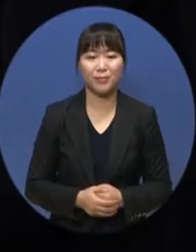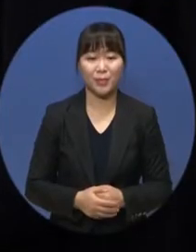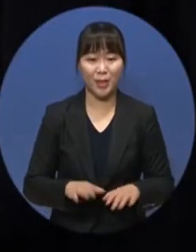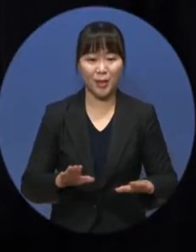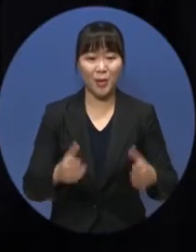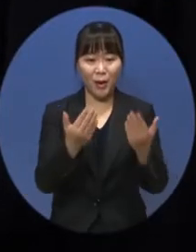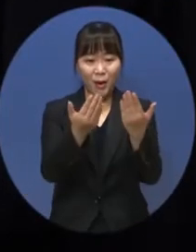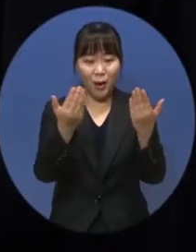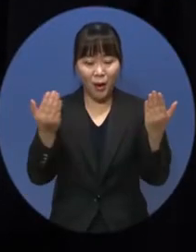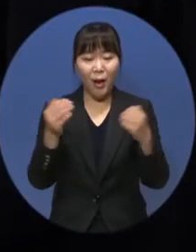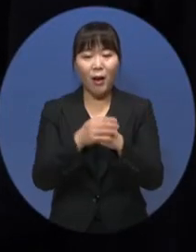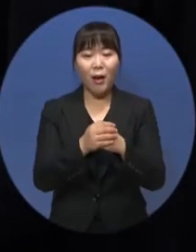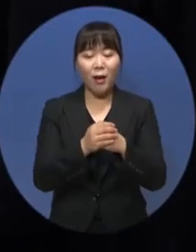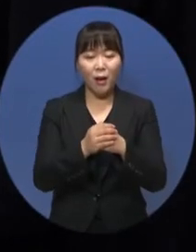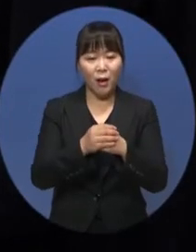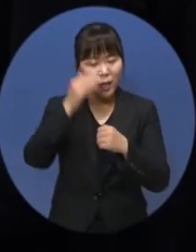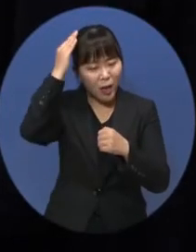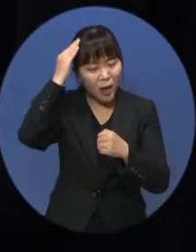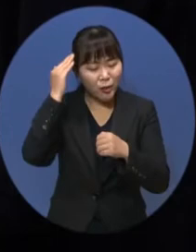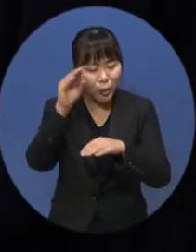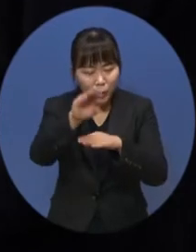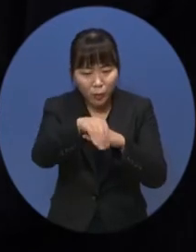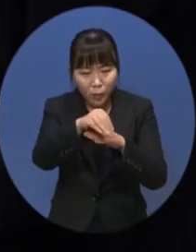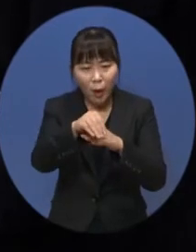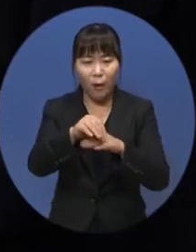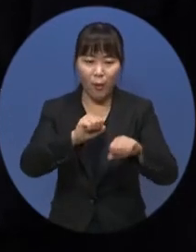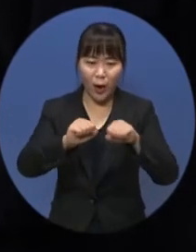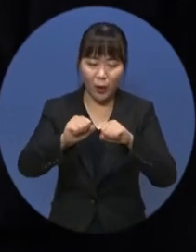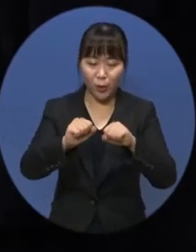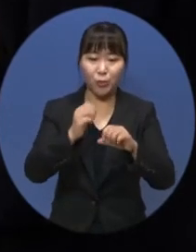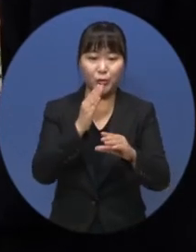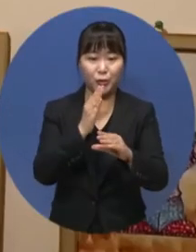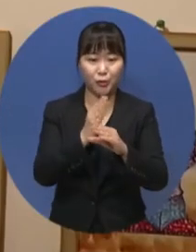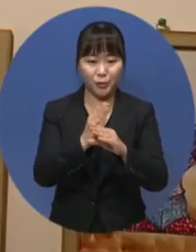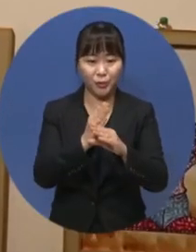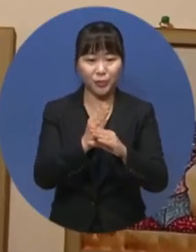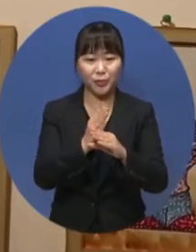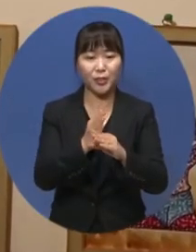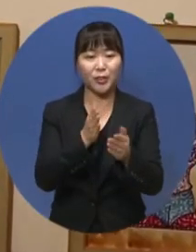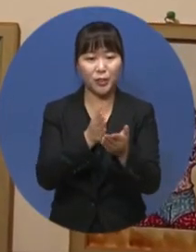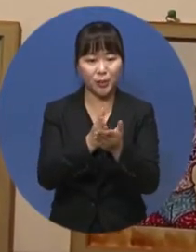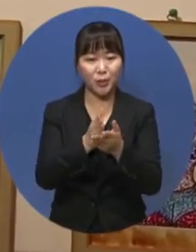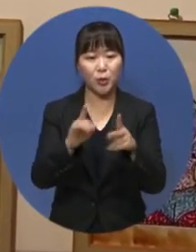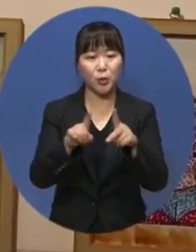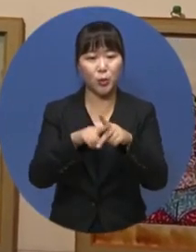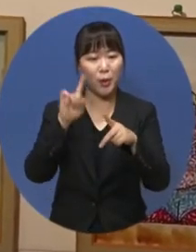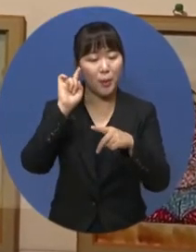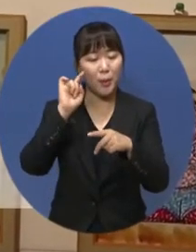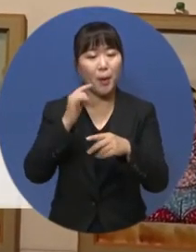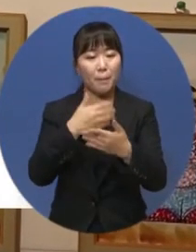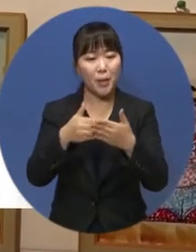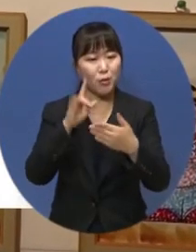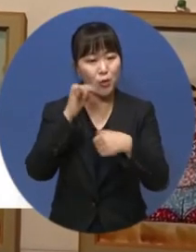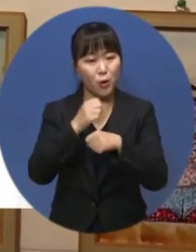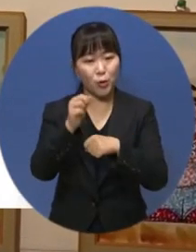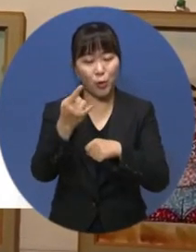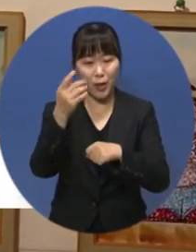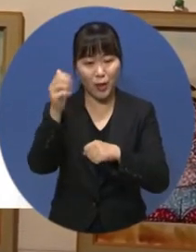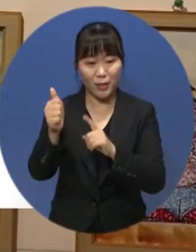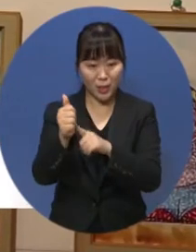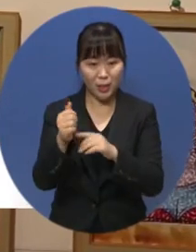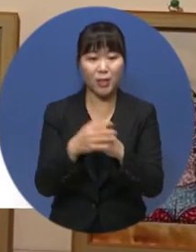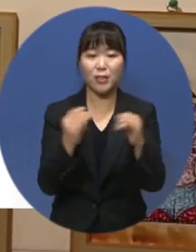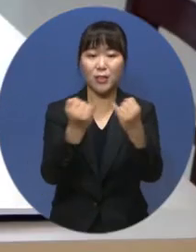이번 전시회는 수묵채색화로 왕성한 작품 활동을 하고 있는 전남초등미술연구회장과